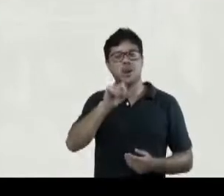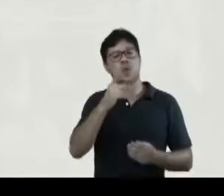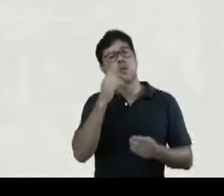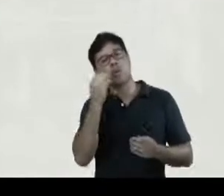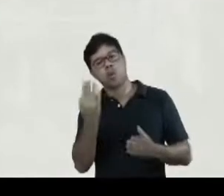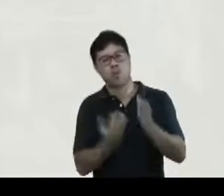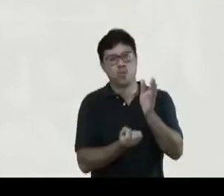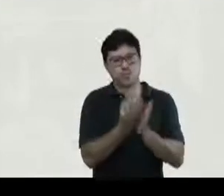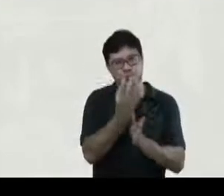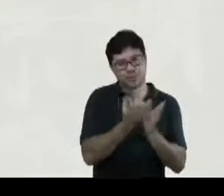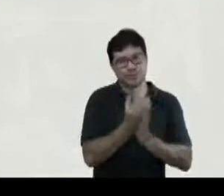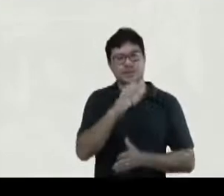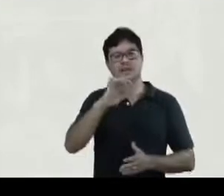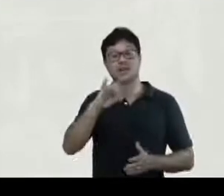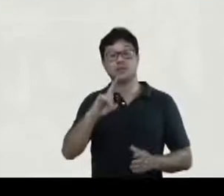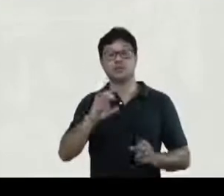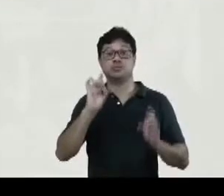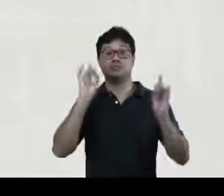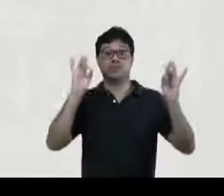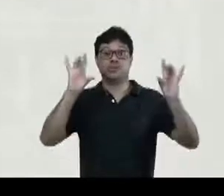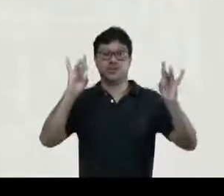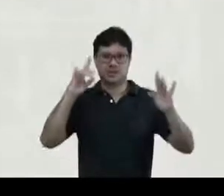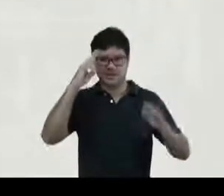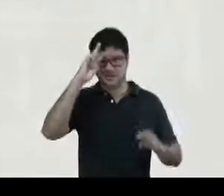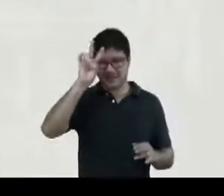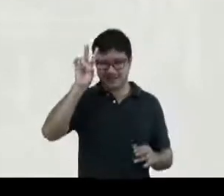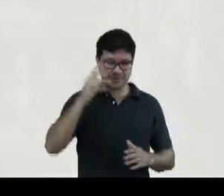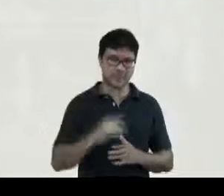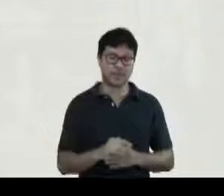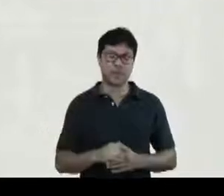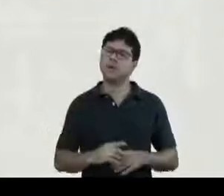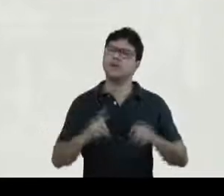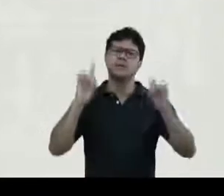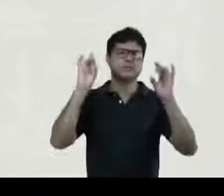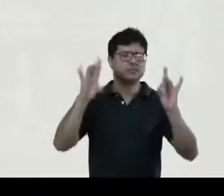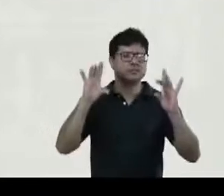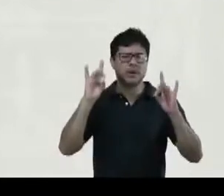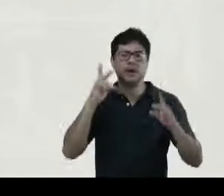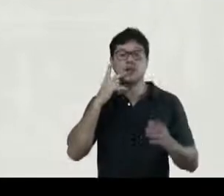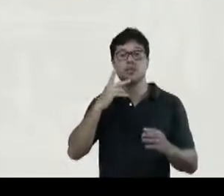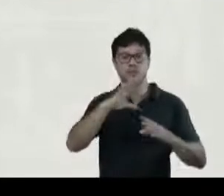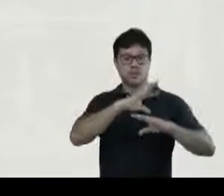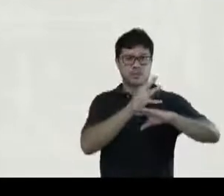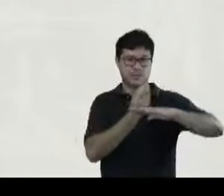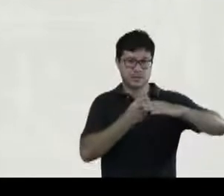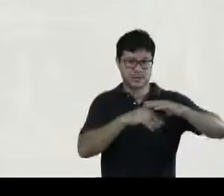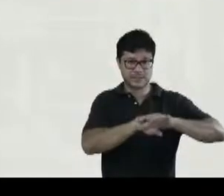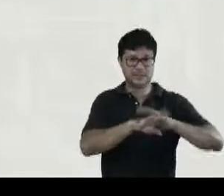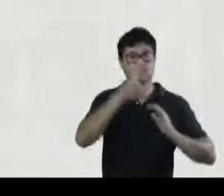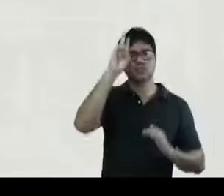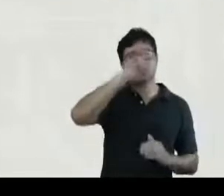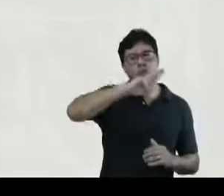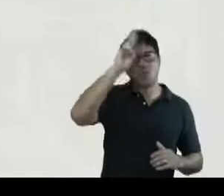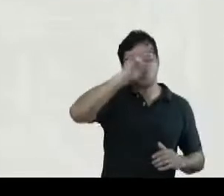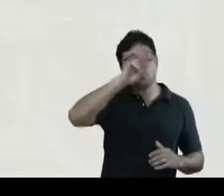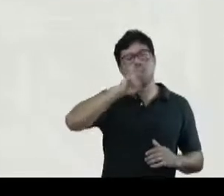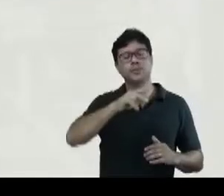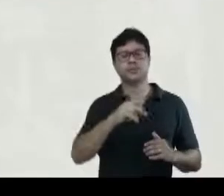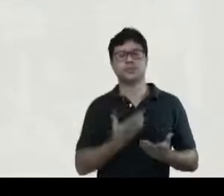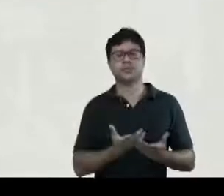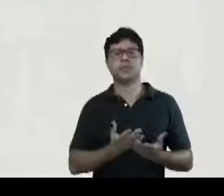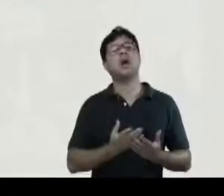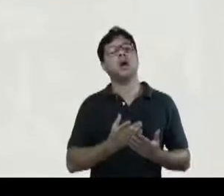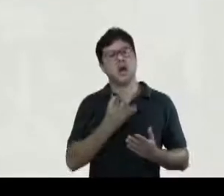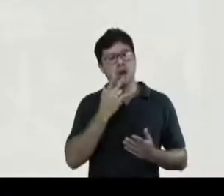war. Gerade für den Altbestand ist diese Erweiterungsfähigkeit wichtig.